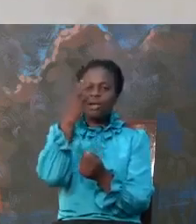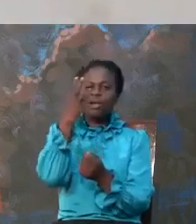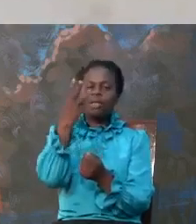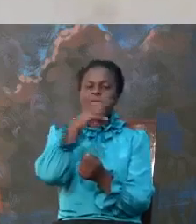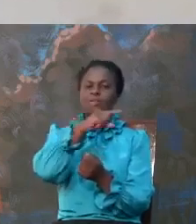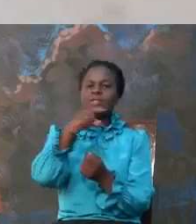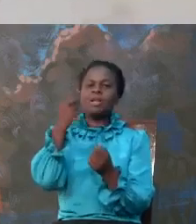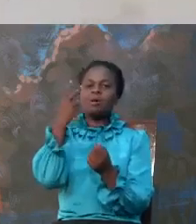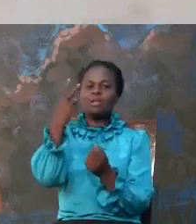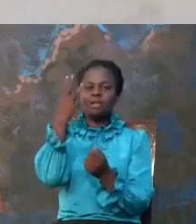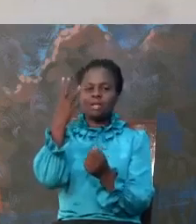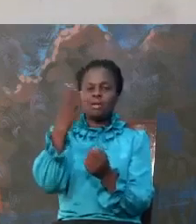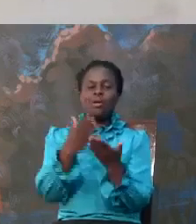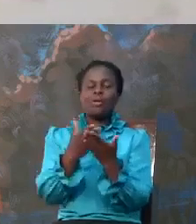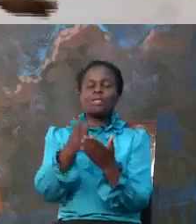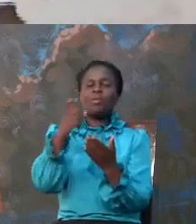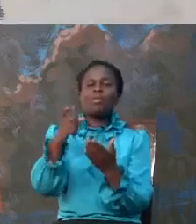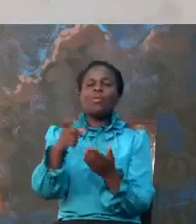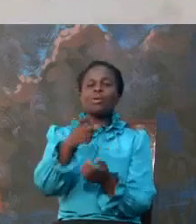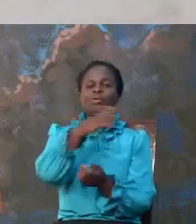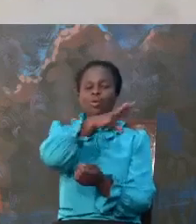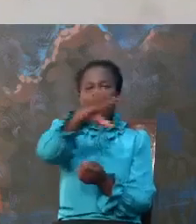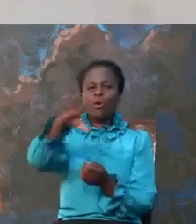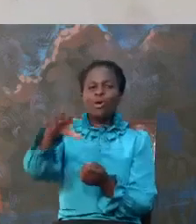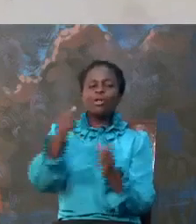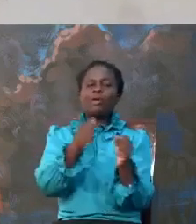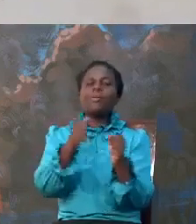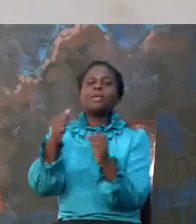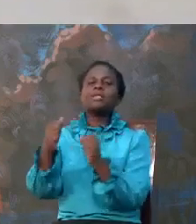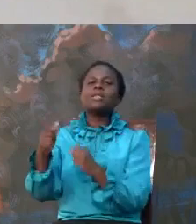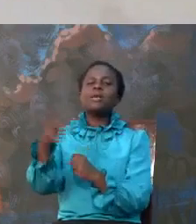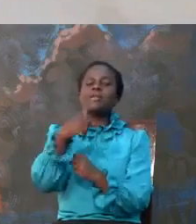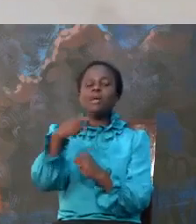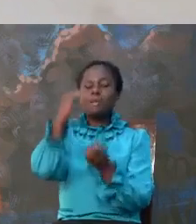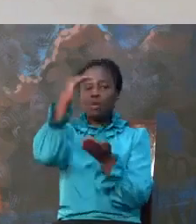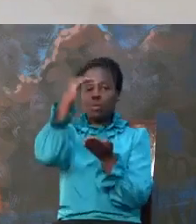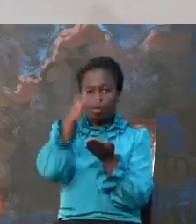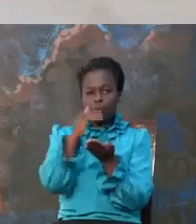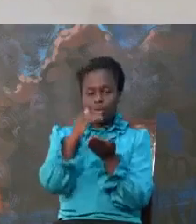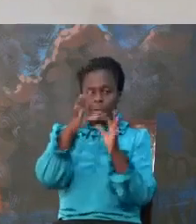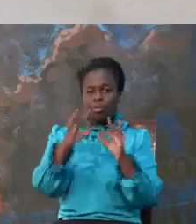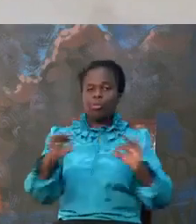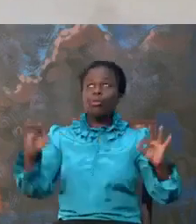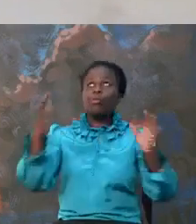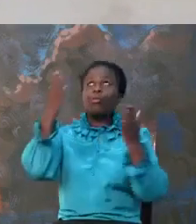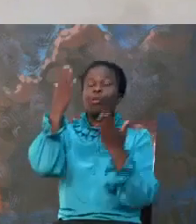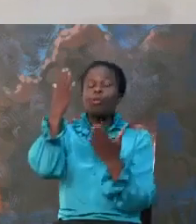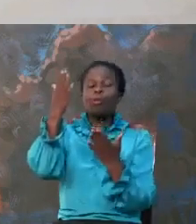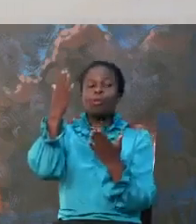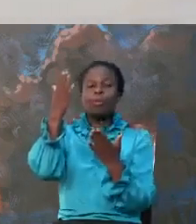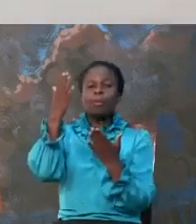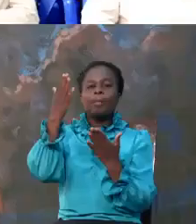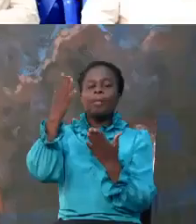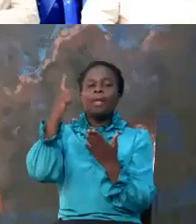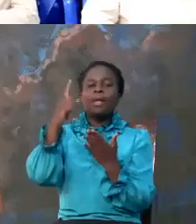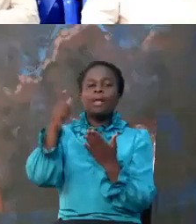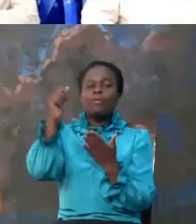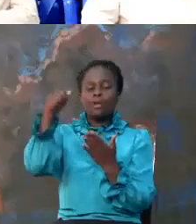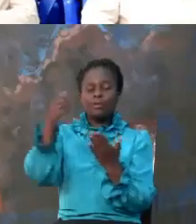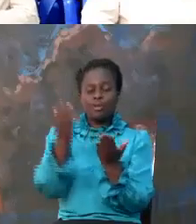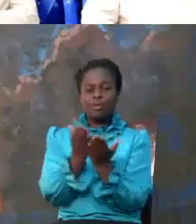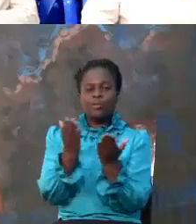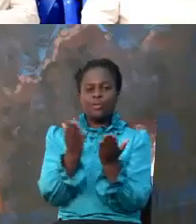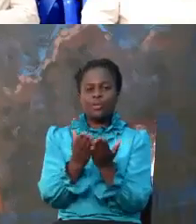wote wametenda dhambi na kupungukiwa na utukufu wa nani? Wa Bwana. Hivyo ndivyo